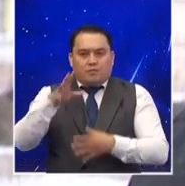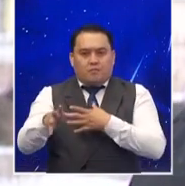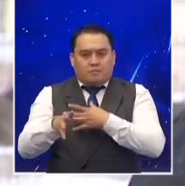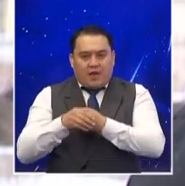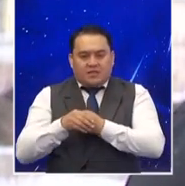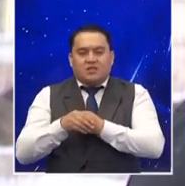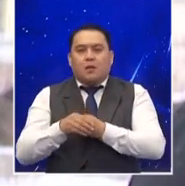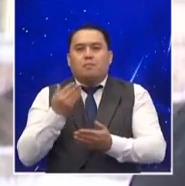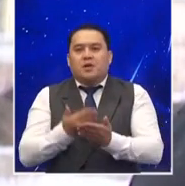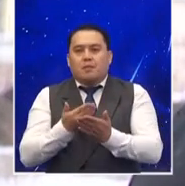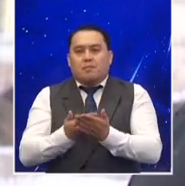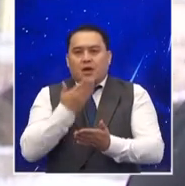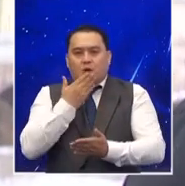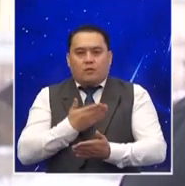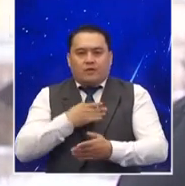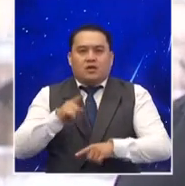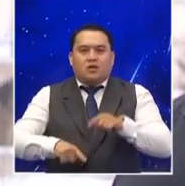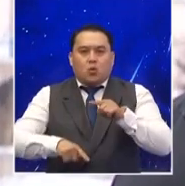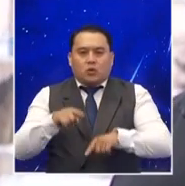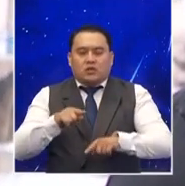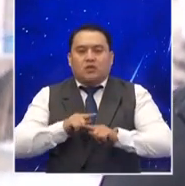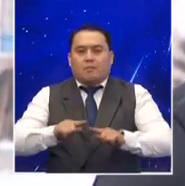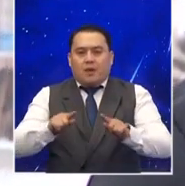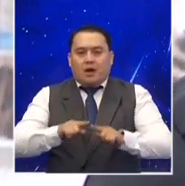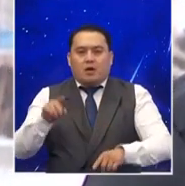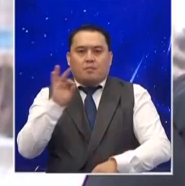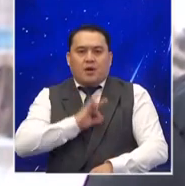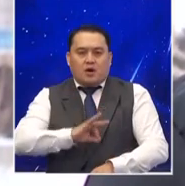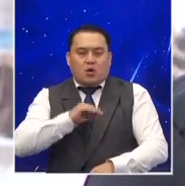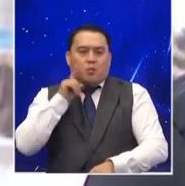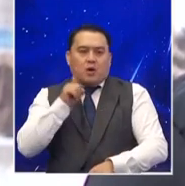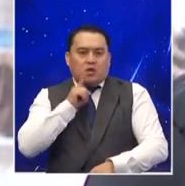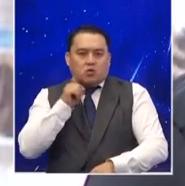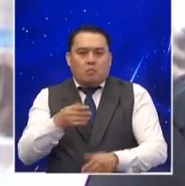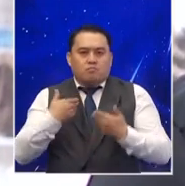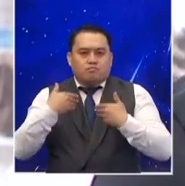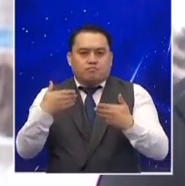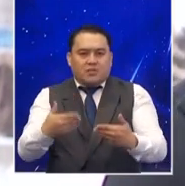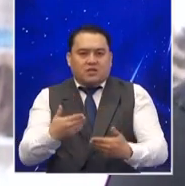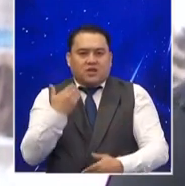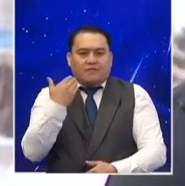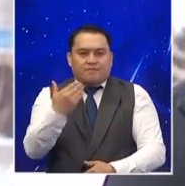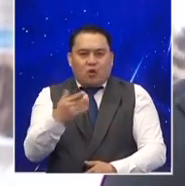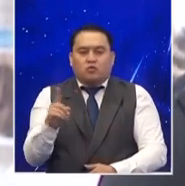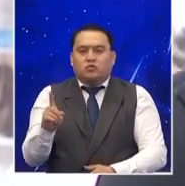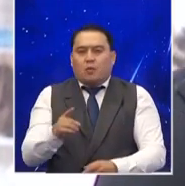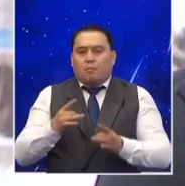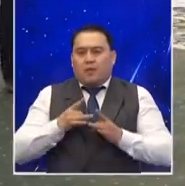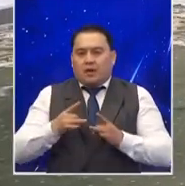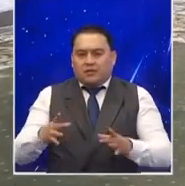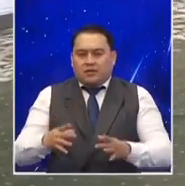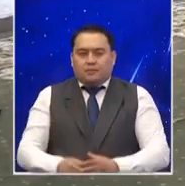с тем, это пример патриотизма для подрастающего поколения. Пользуясь случаем, хочу поздравить всех казахстанцев с этим великим